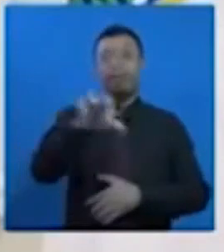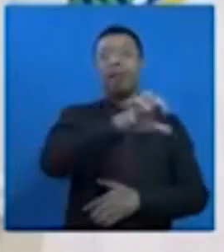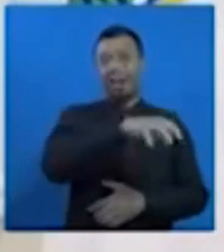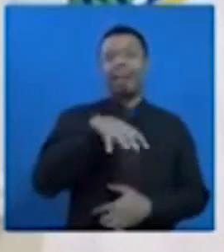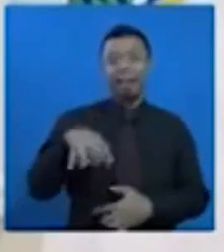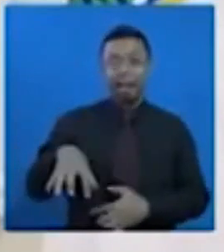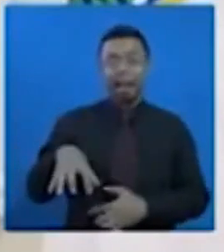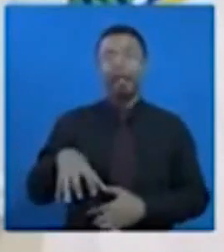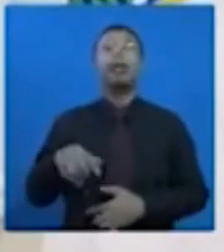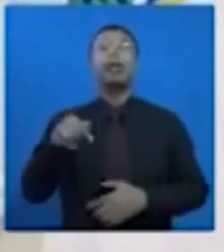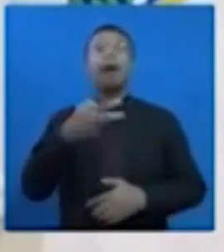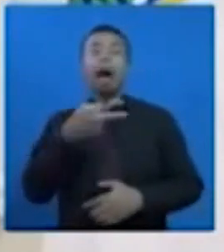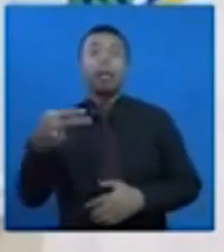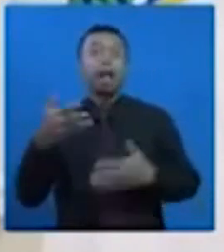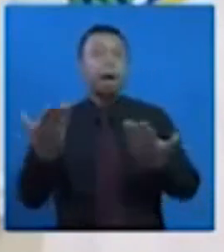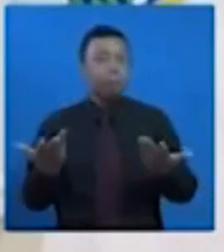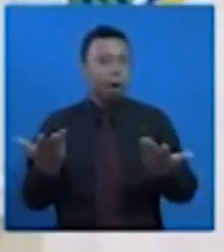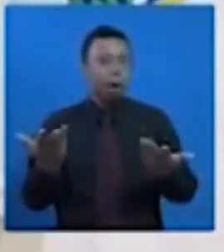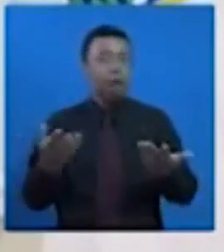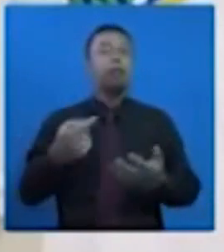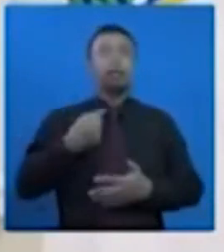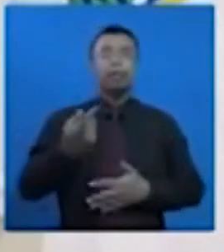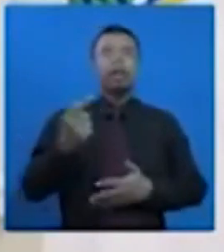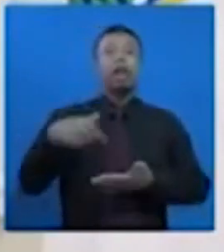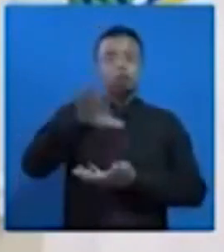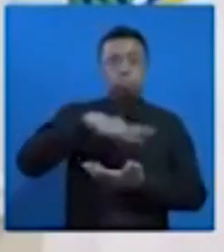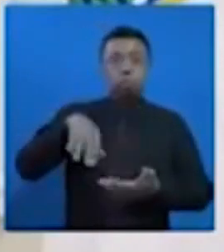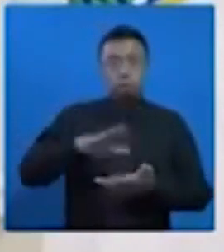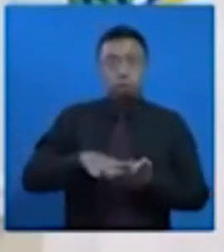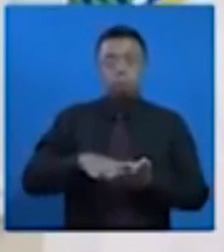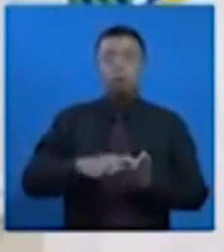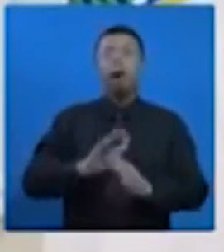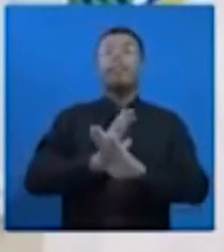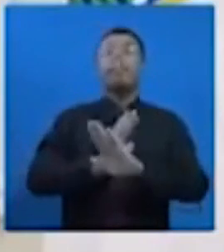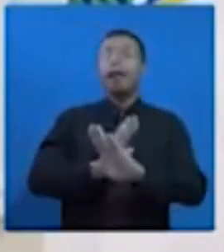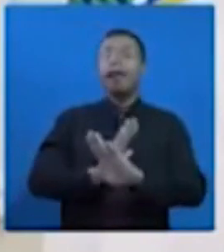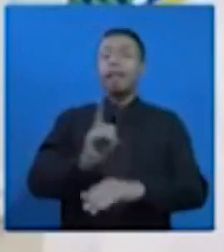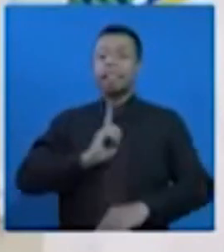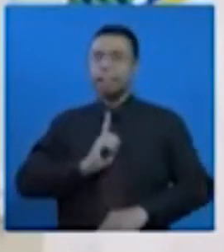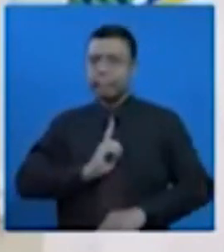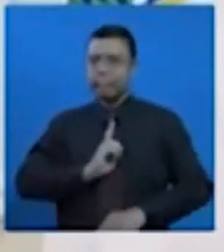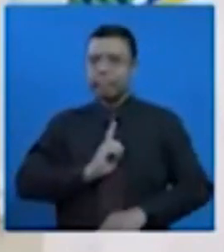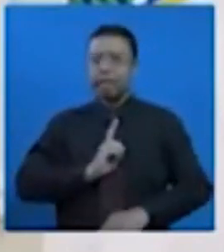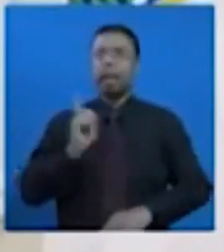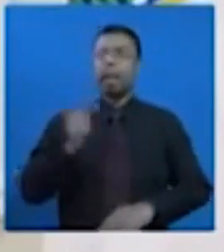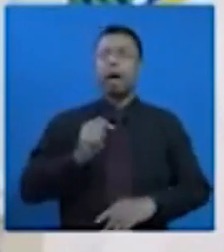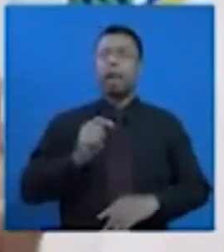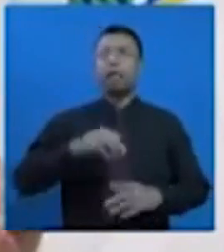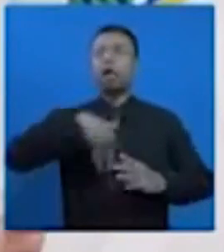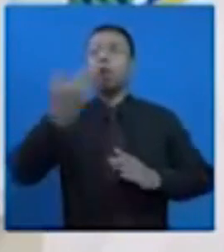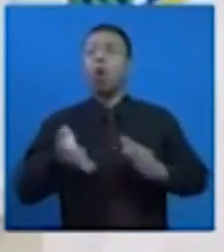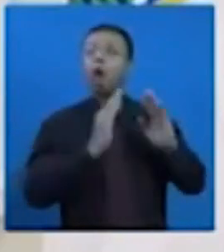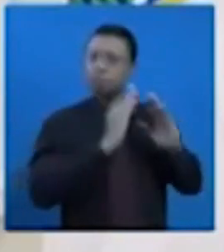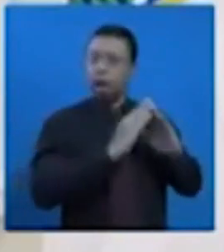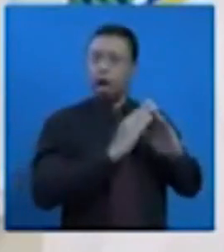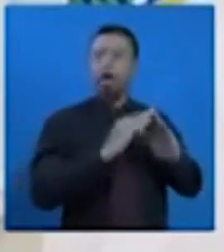wilayah dan itu artinya kita semua menahan diri diri berkegiatan di luar